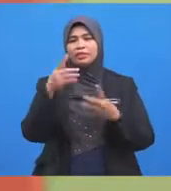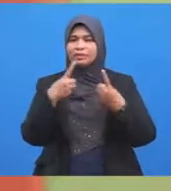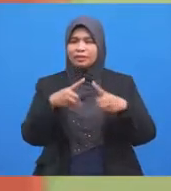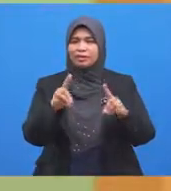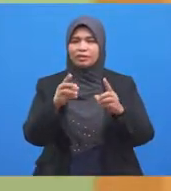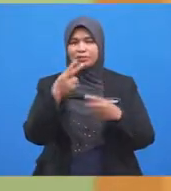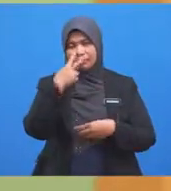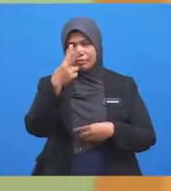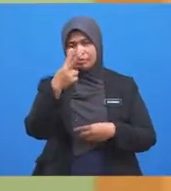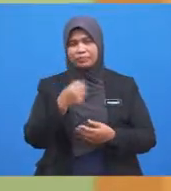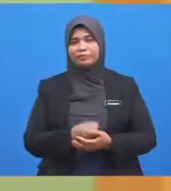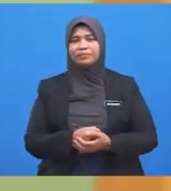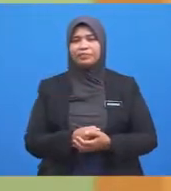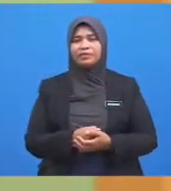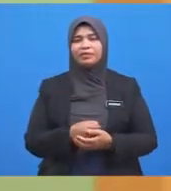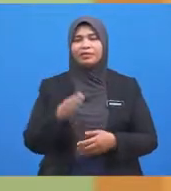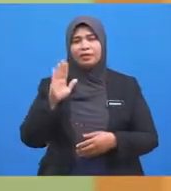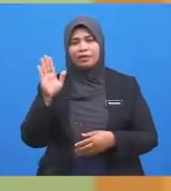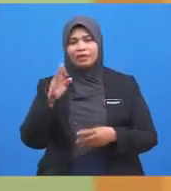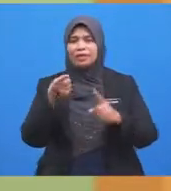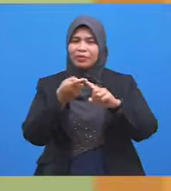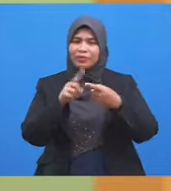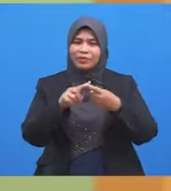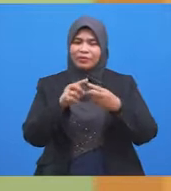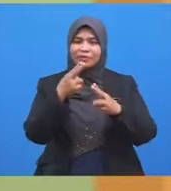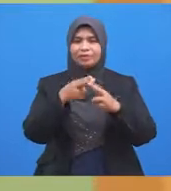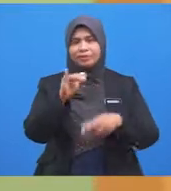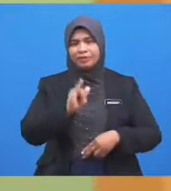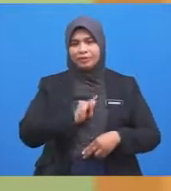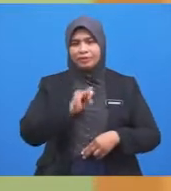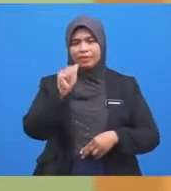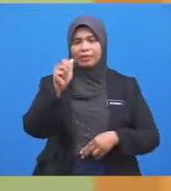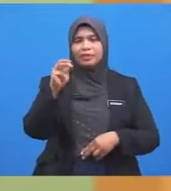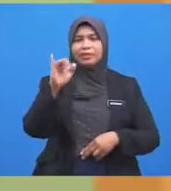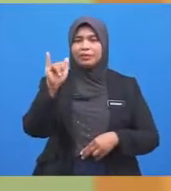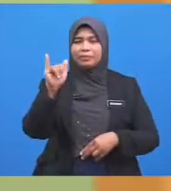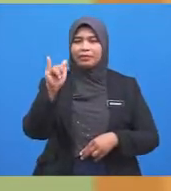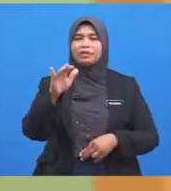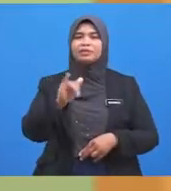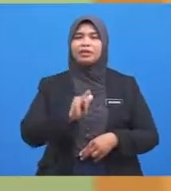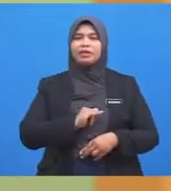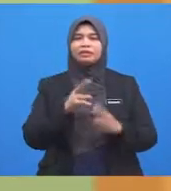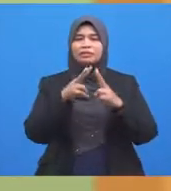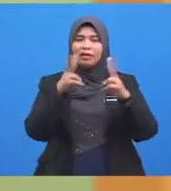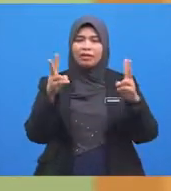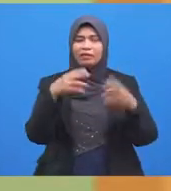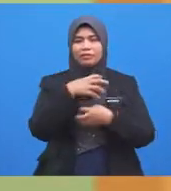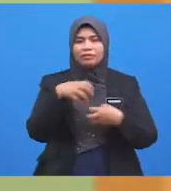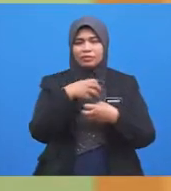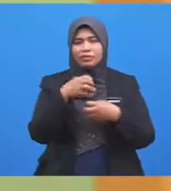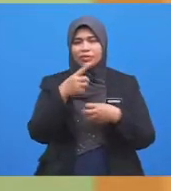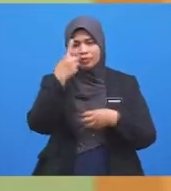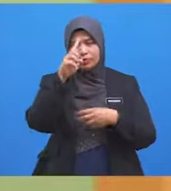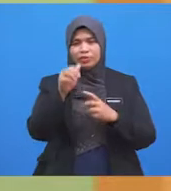menonton. Hai kawan-kawan, nama saya Amy Law. Saya sangat seronok